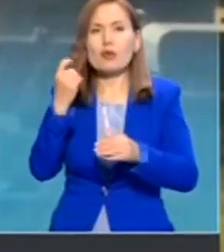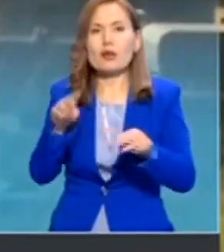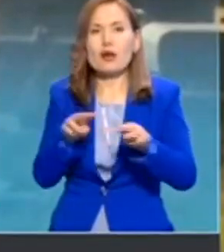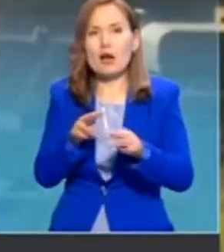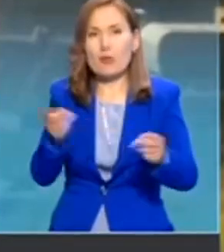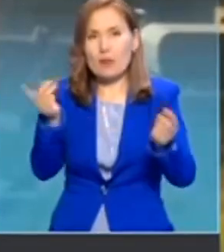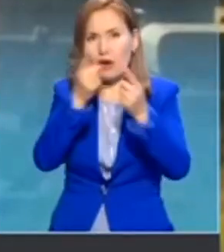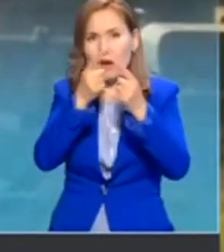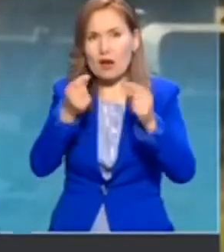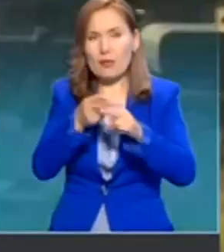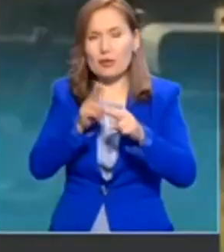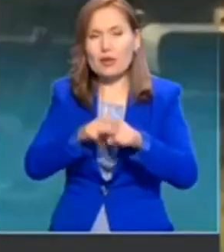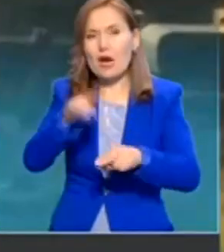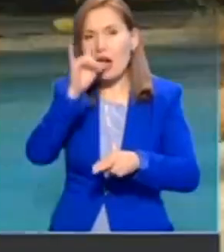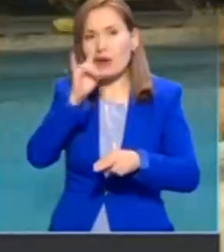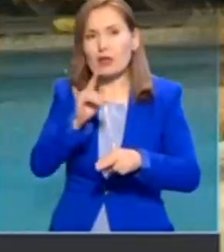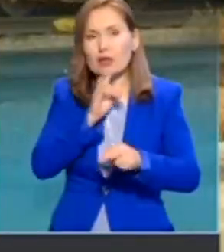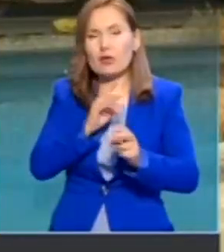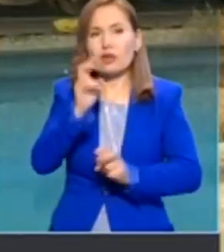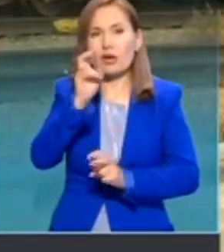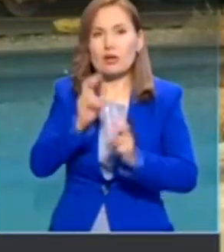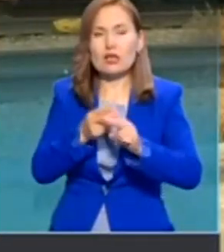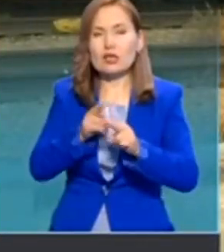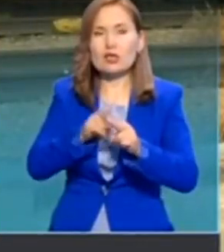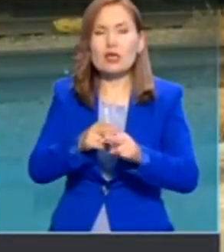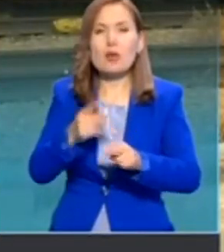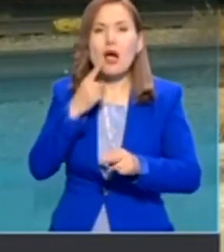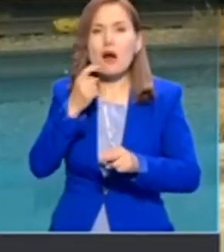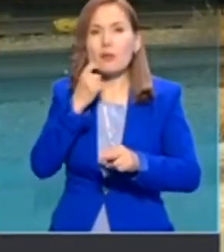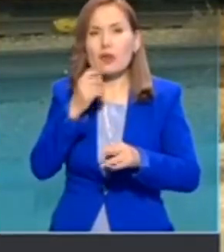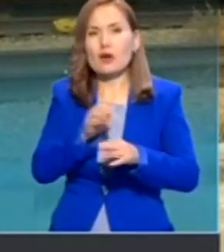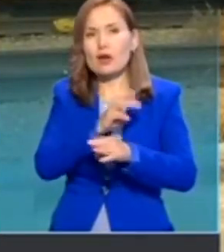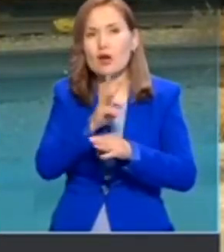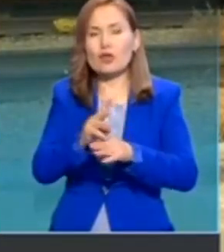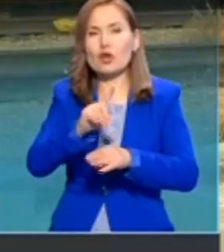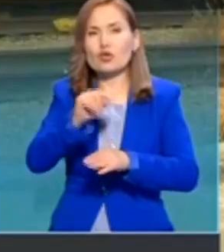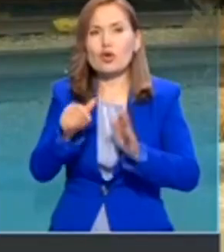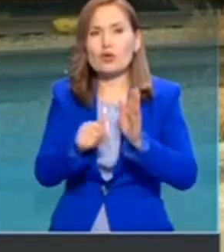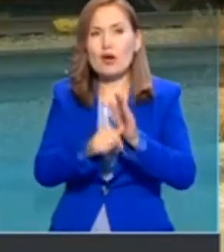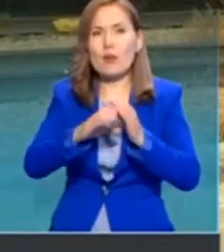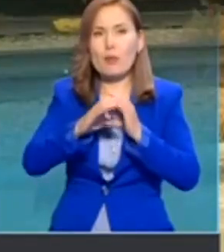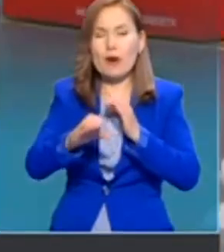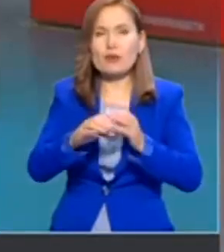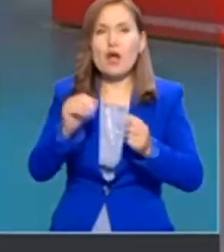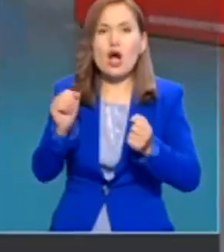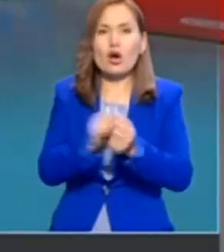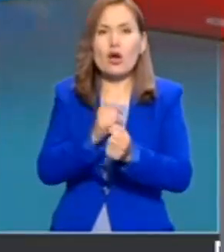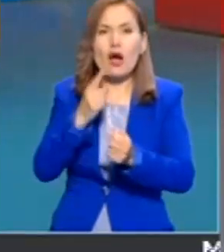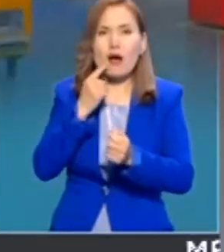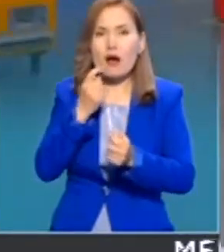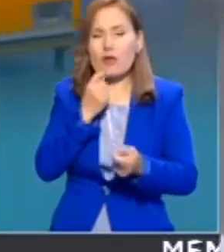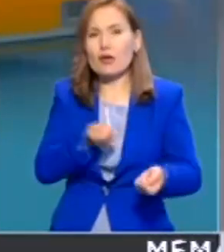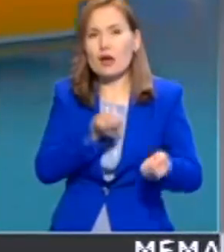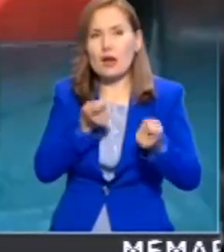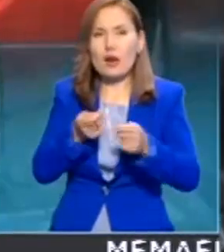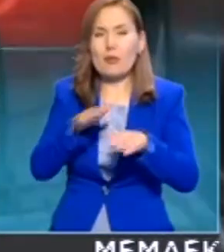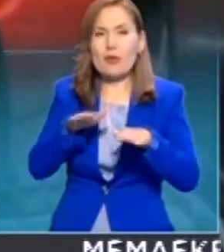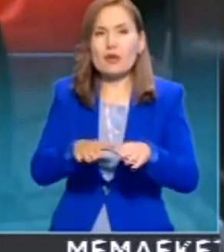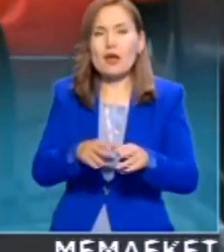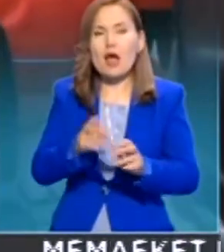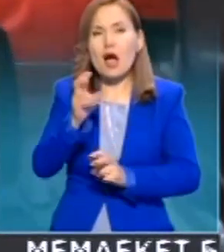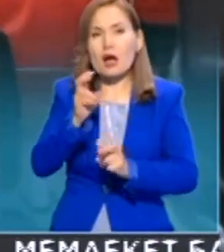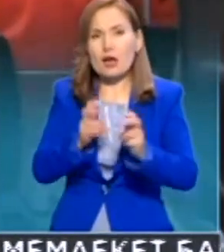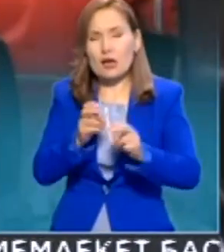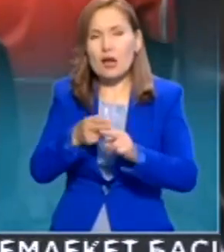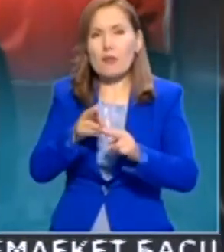шаруашылық министрлігі хабарлады. Сонымен қатар отандық зауыттарды шикізатпен қамту үшін 116 вагон құрғақ қант жіберілді. Жергілікті кәсіпорындарға